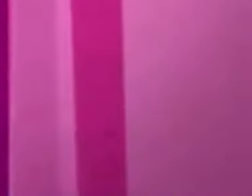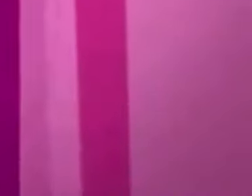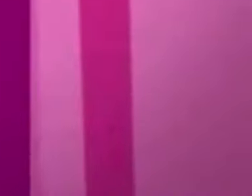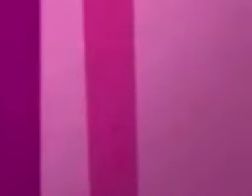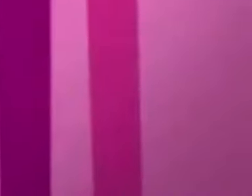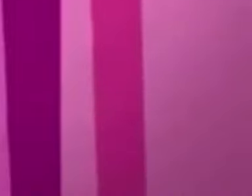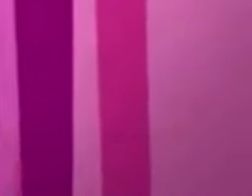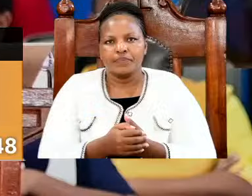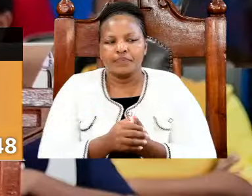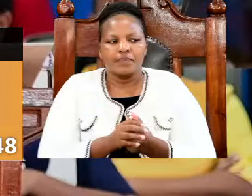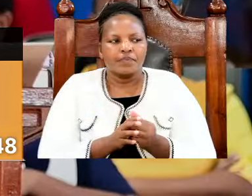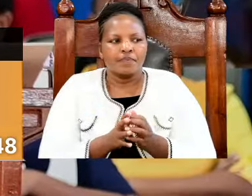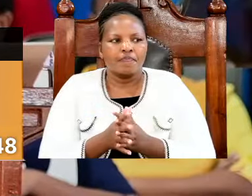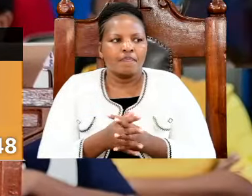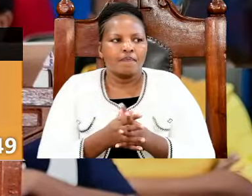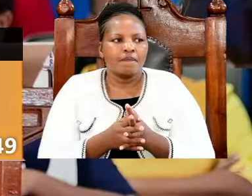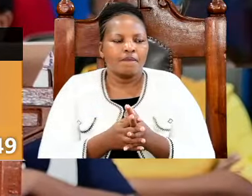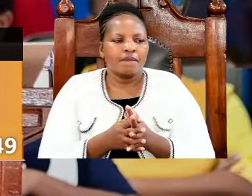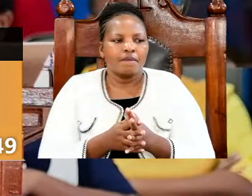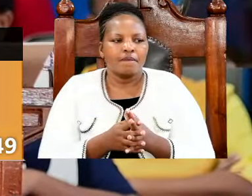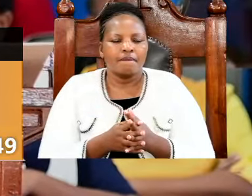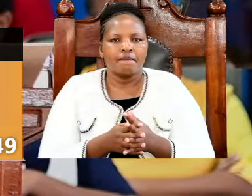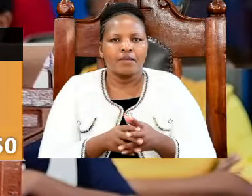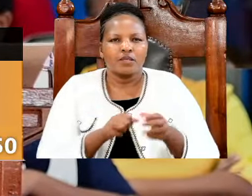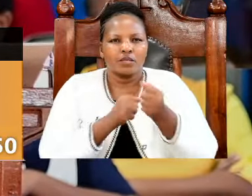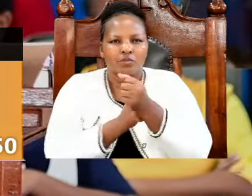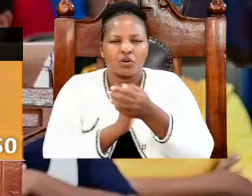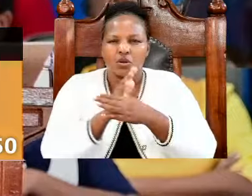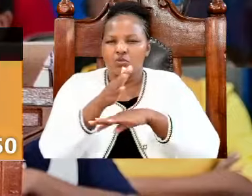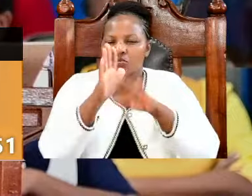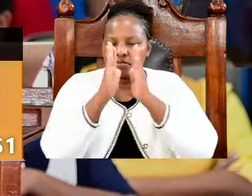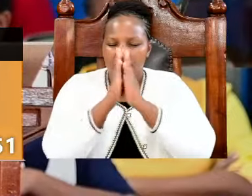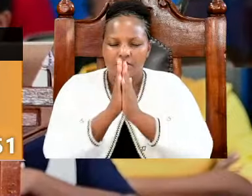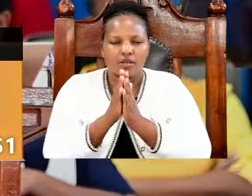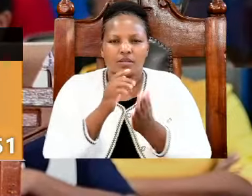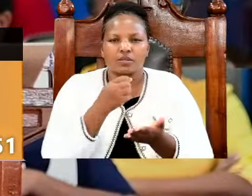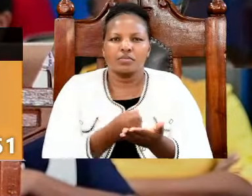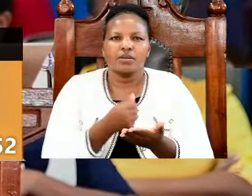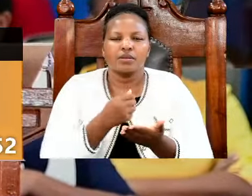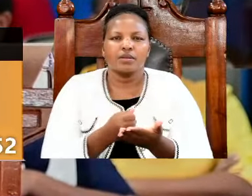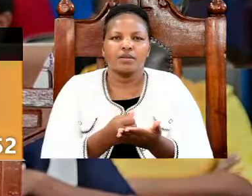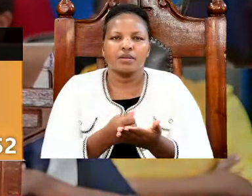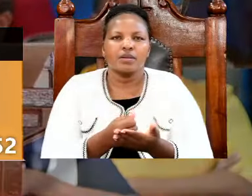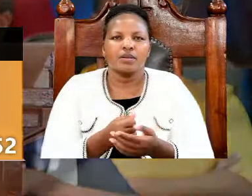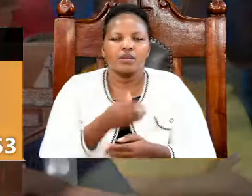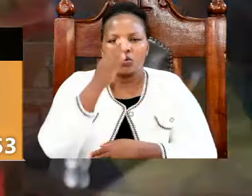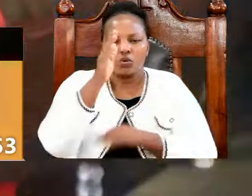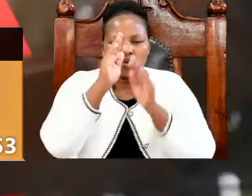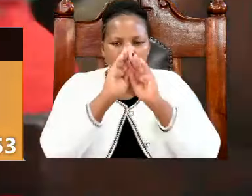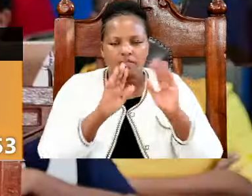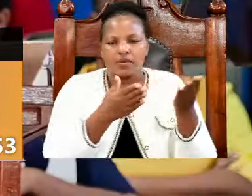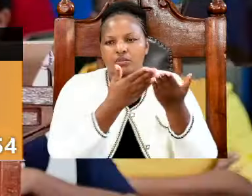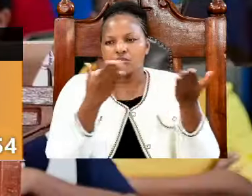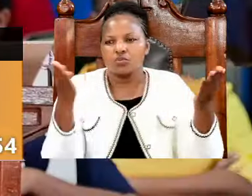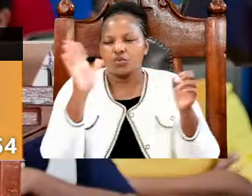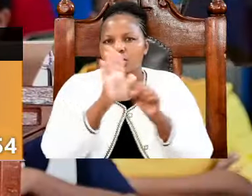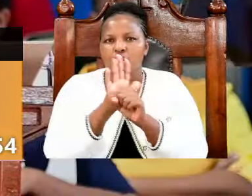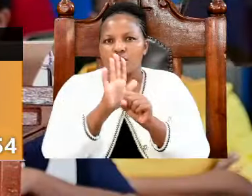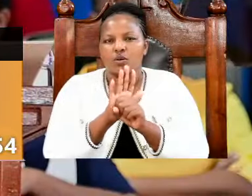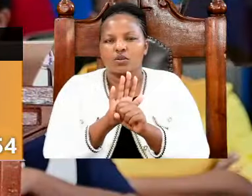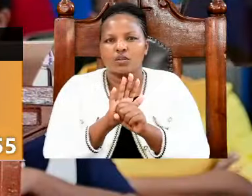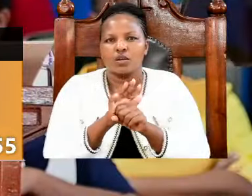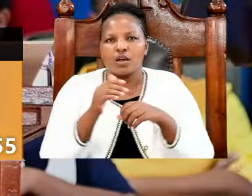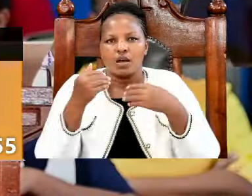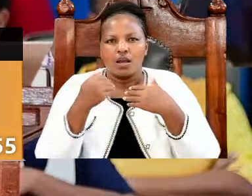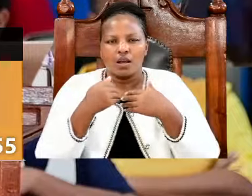Ilikuwa siku yao na tukawashikilia kwa maombi, kwa fedha zetu. Wanaomba Mungu awabariki sana. Na kuna zile items